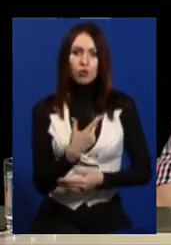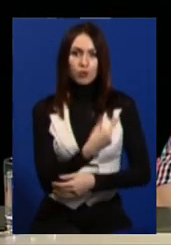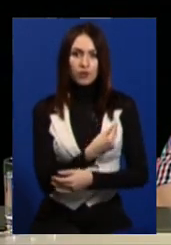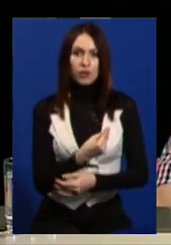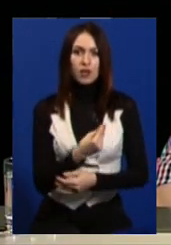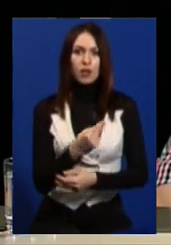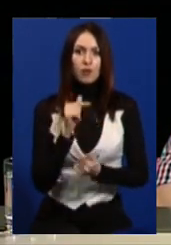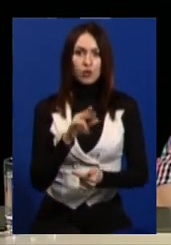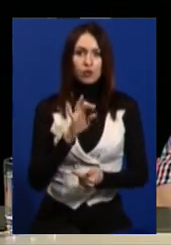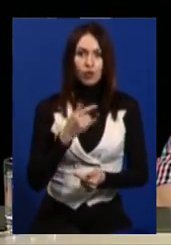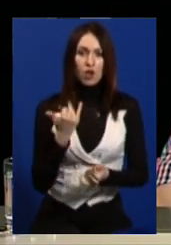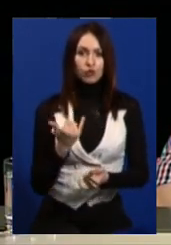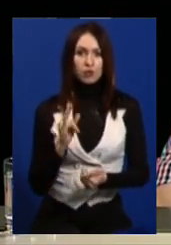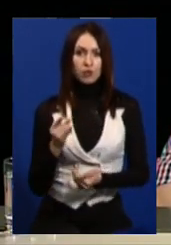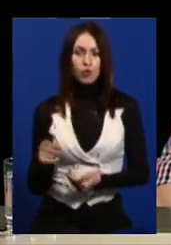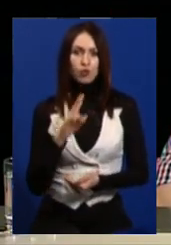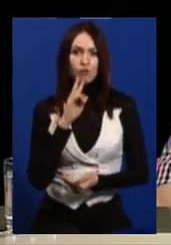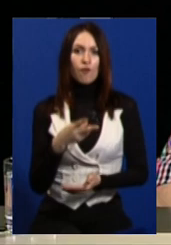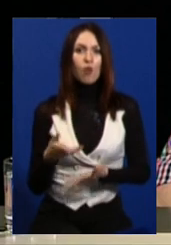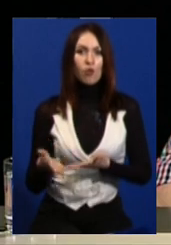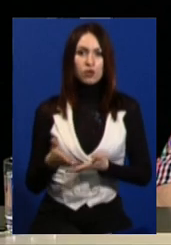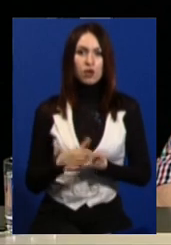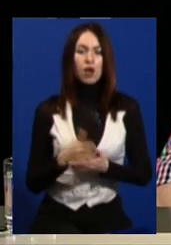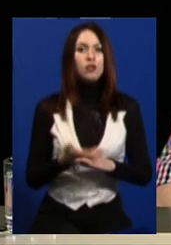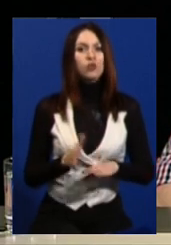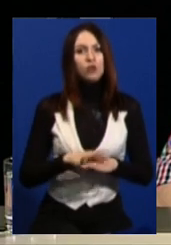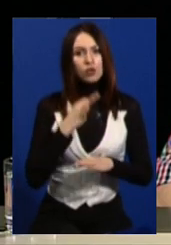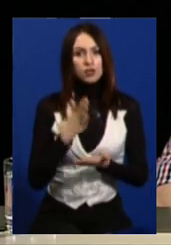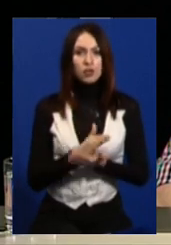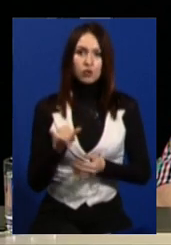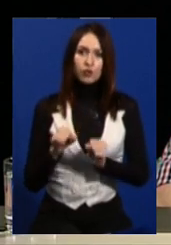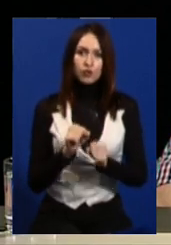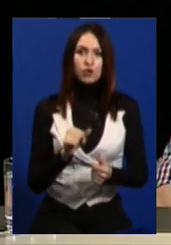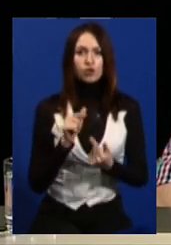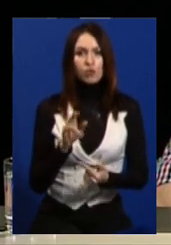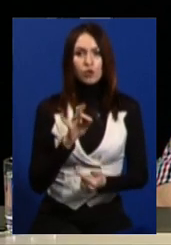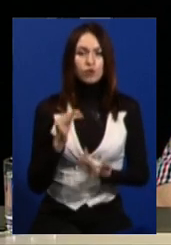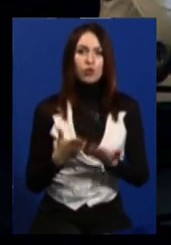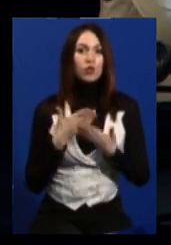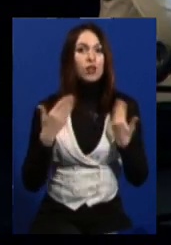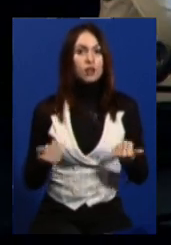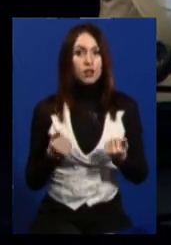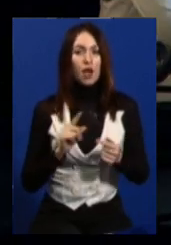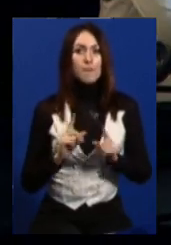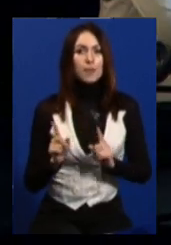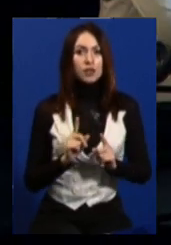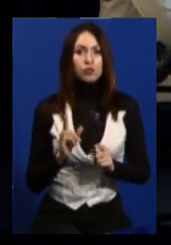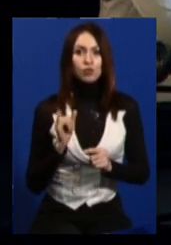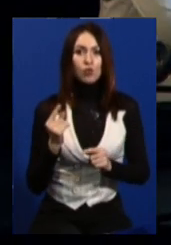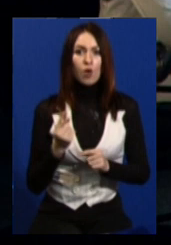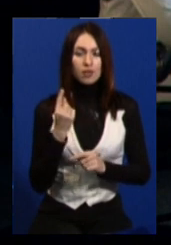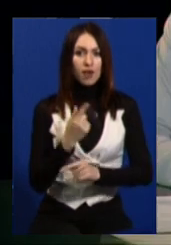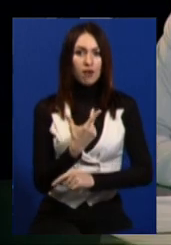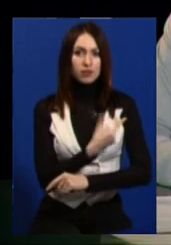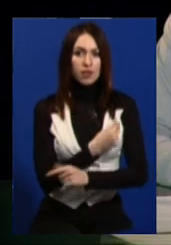2. Вот трудно сказать, есть у него защита против кори или нет. Потому что у однократно привитого